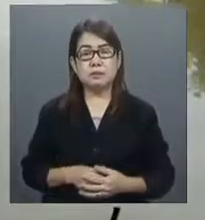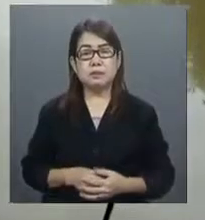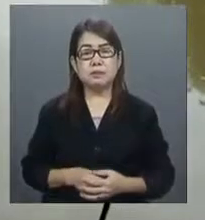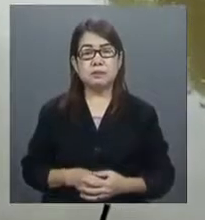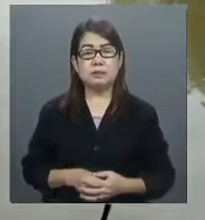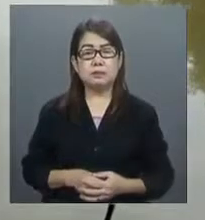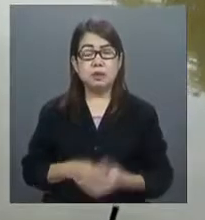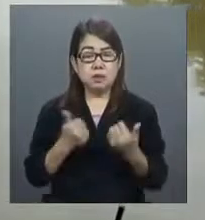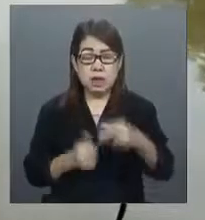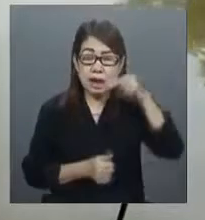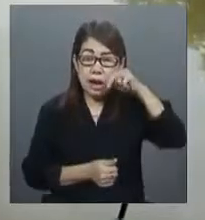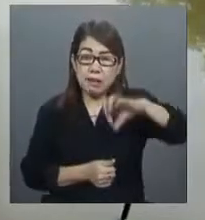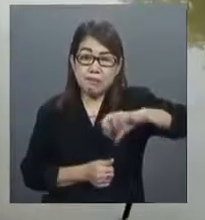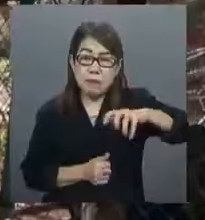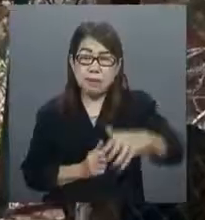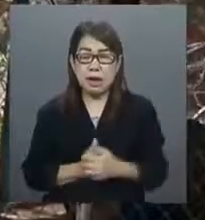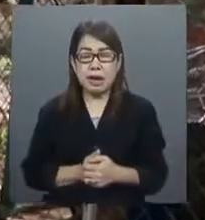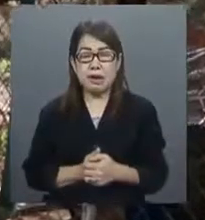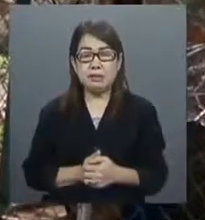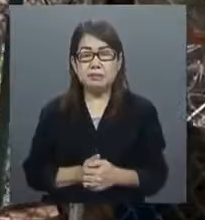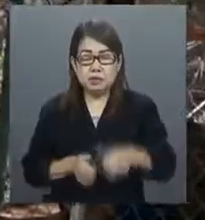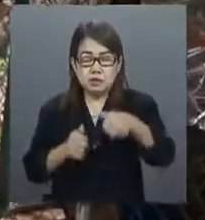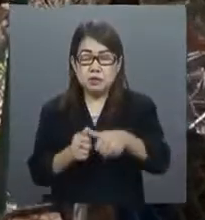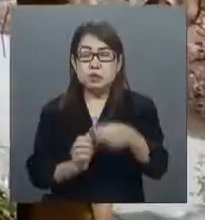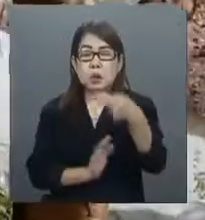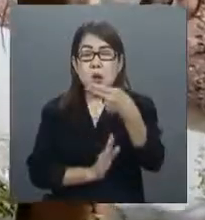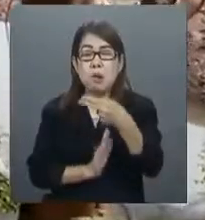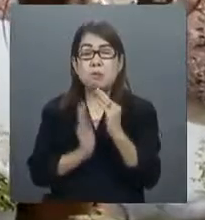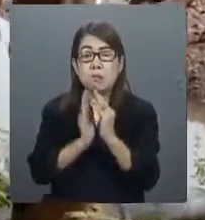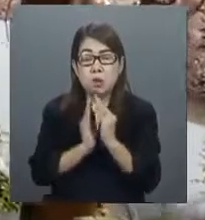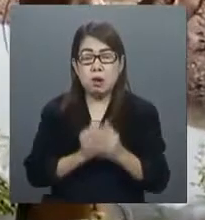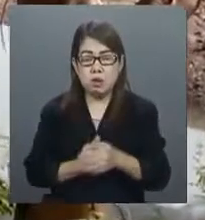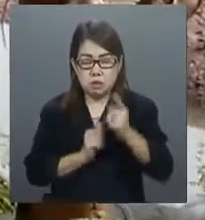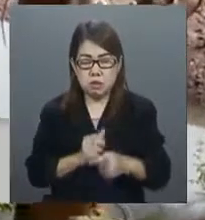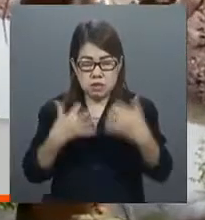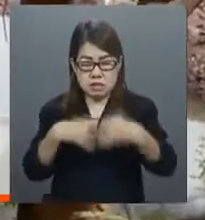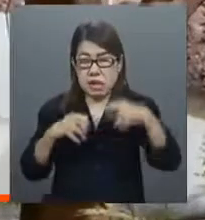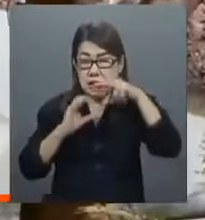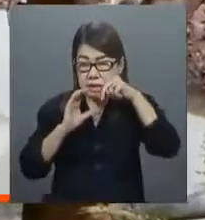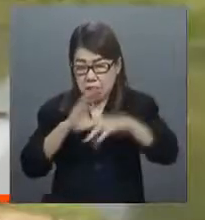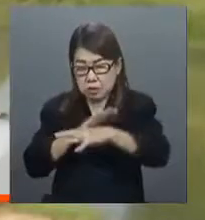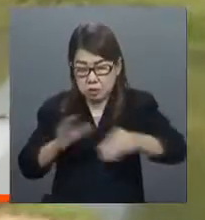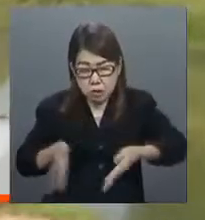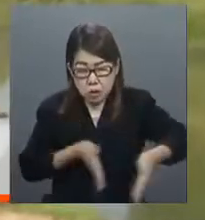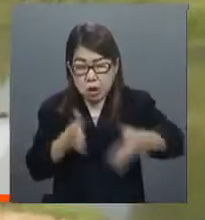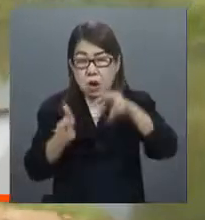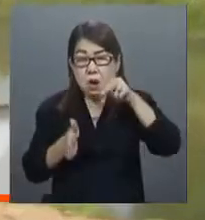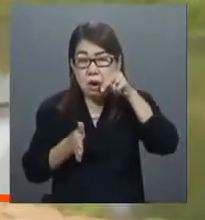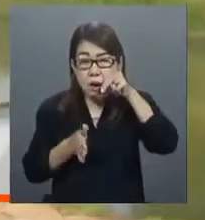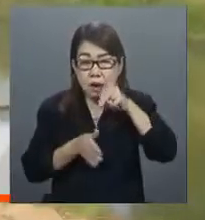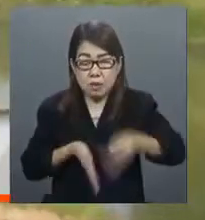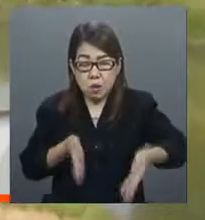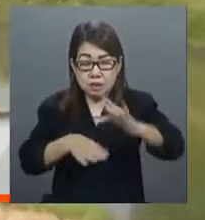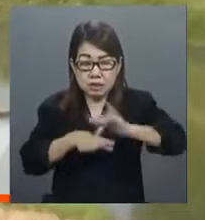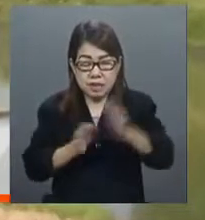การประปาส่วนภูมิภาคอำเภอนากลางจังหวัดหนองบัวลำภูต้องสูบน้ำจากลำห้วยธรรมชาติมาพักไว้ในสระเพื่อ